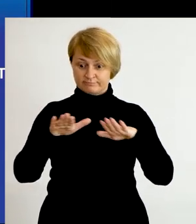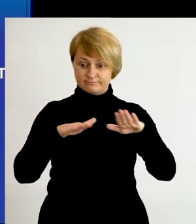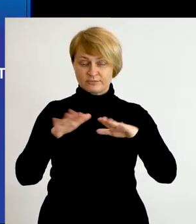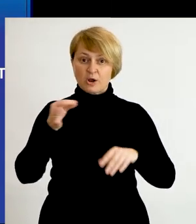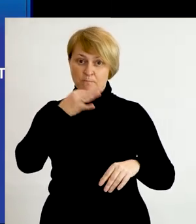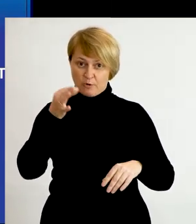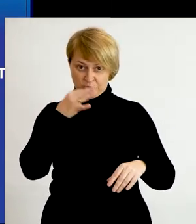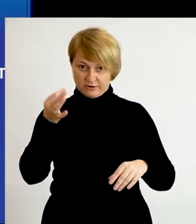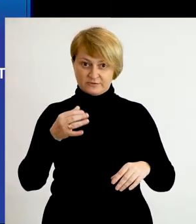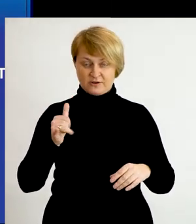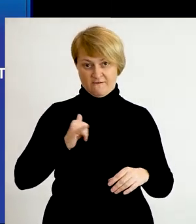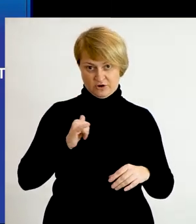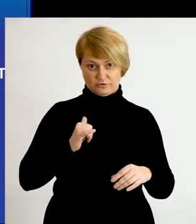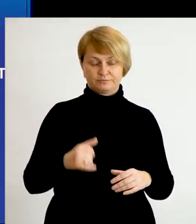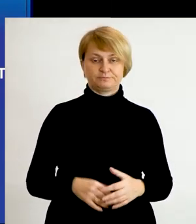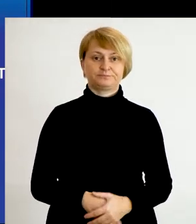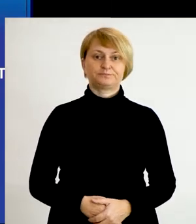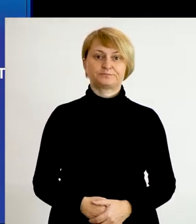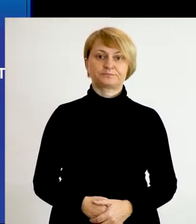w bardziej dogodny sposób.